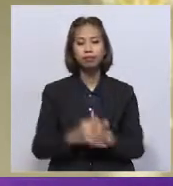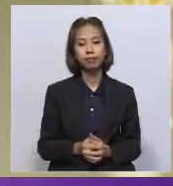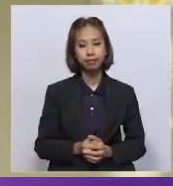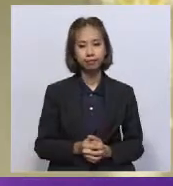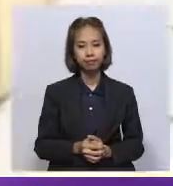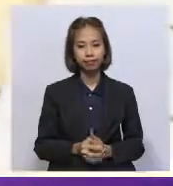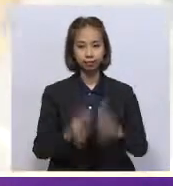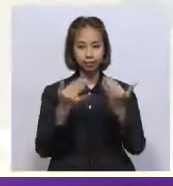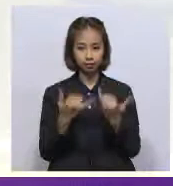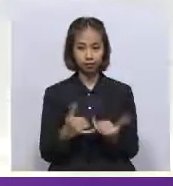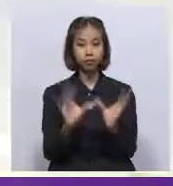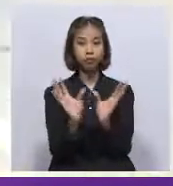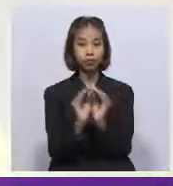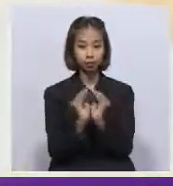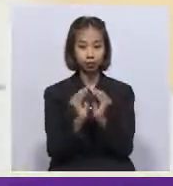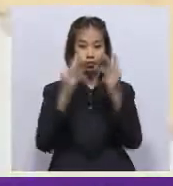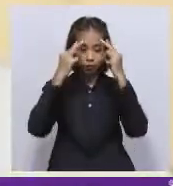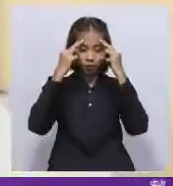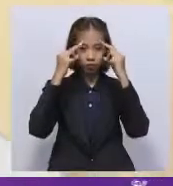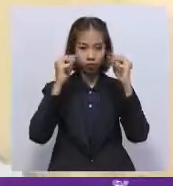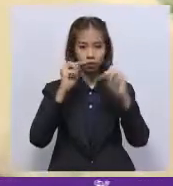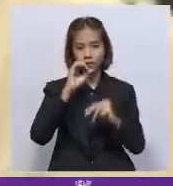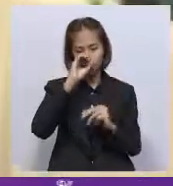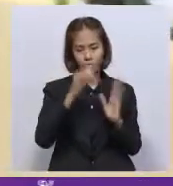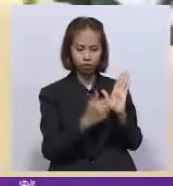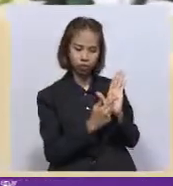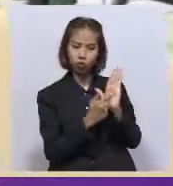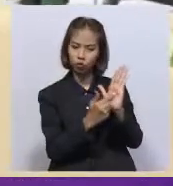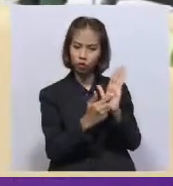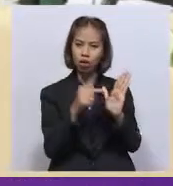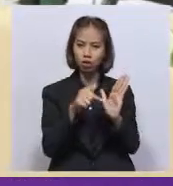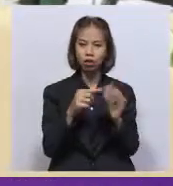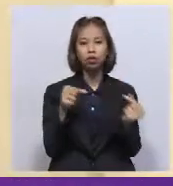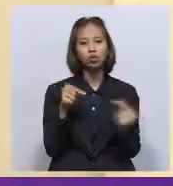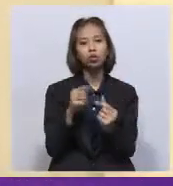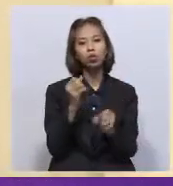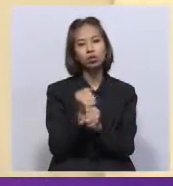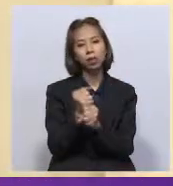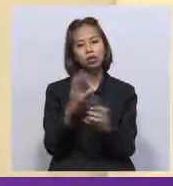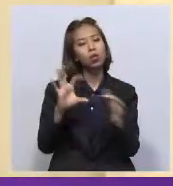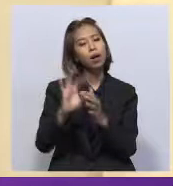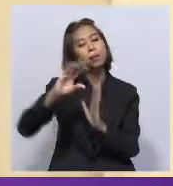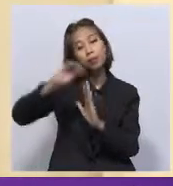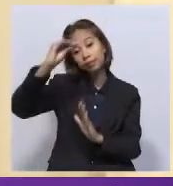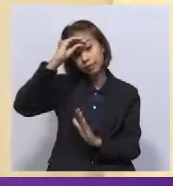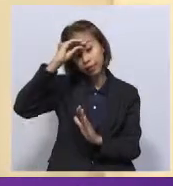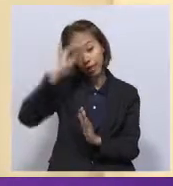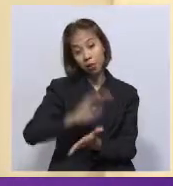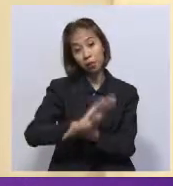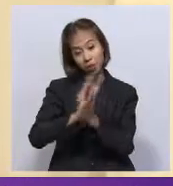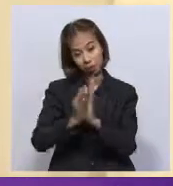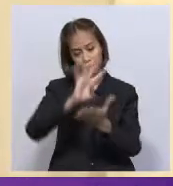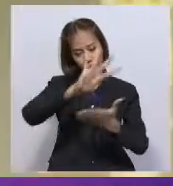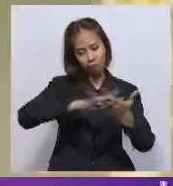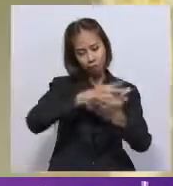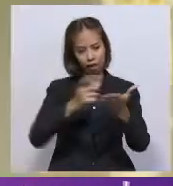ซึ่งระหว่างการประชุมนะครับท่านนายกรัฐมนตรีได้หยิบยกตัวอย่างนะครับอย่างเช่นเรื่องของการปฏิรูปการศึกษาที่ระบุในแผนว่าจะ